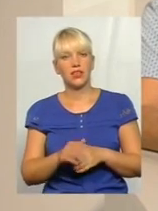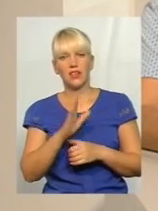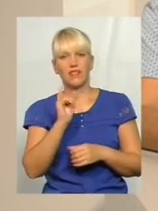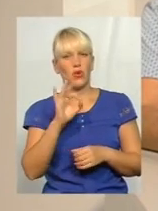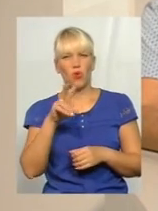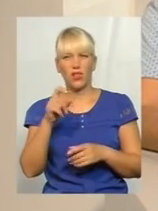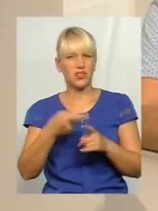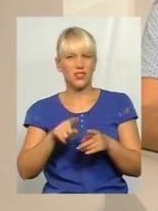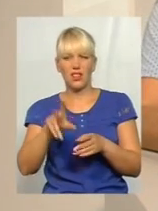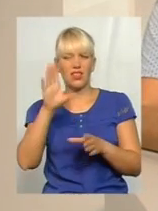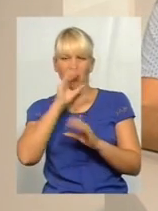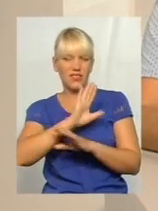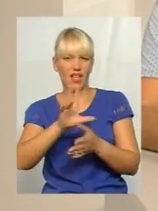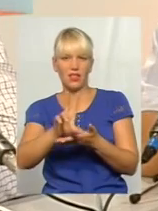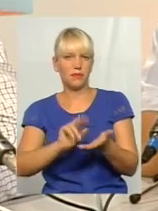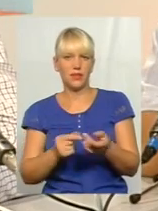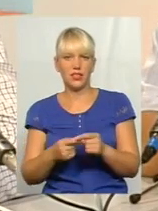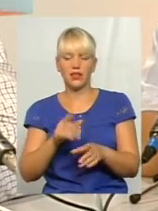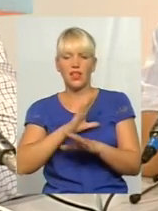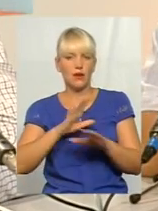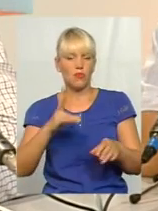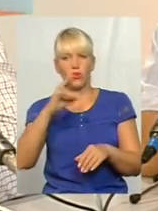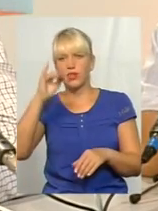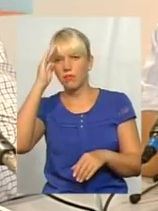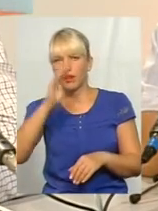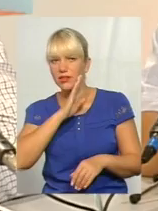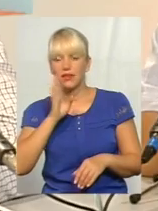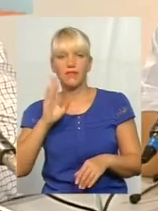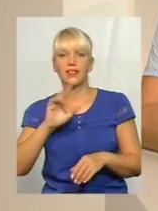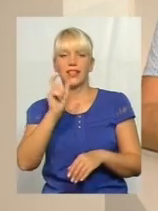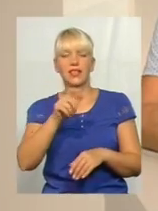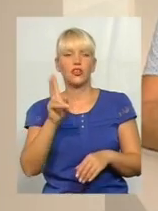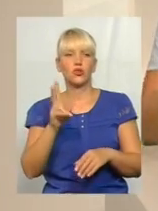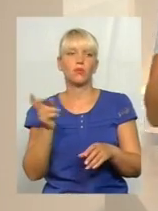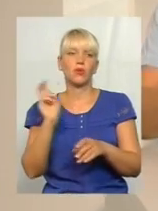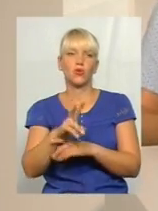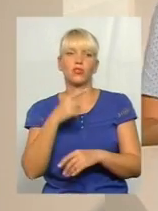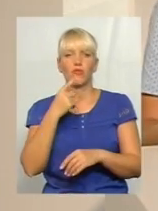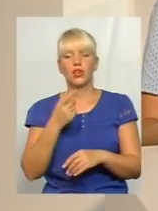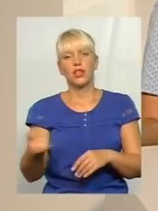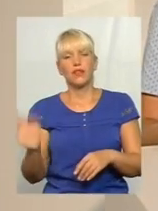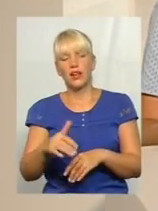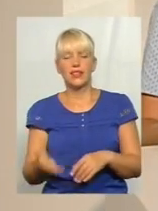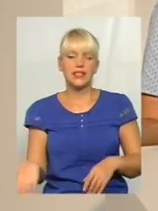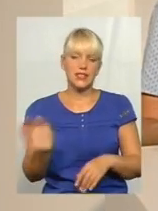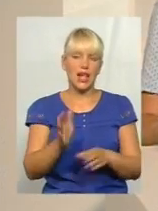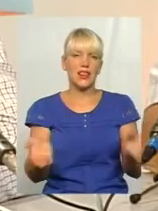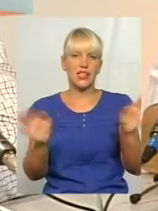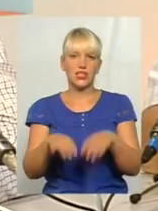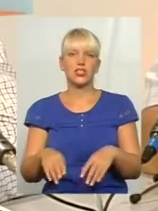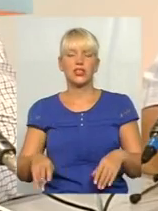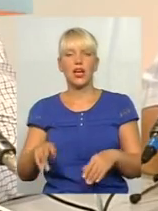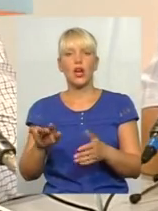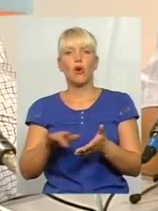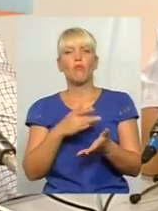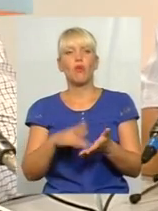абсолютно тому що не було ніяких батьків чи клієнтів цієї аптеки які не приходили не казали Залиште нам цього Головного бухгалтера це ви вже